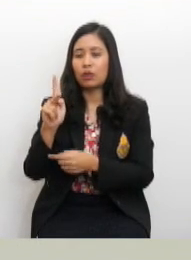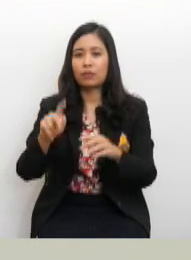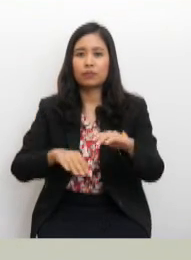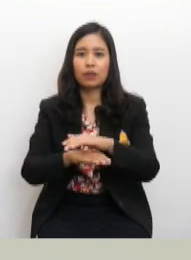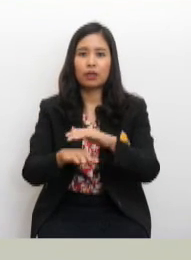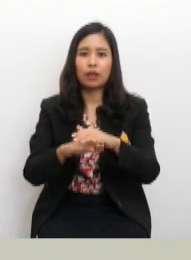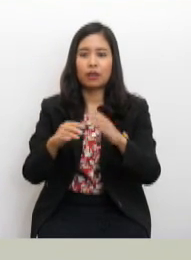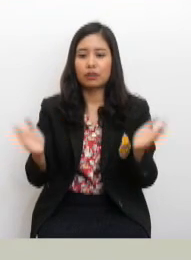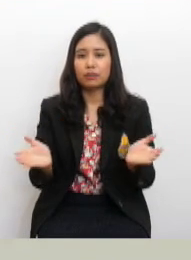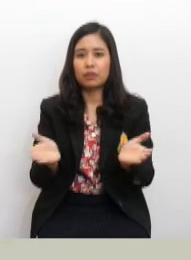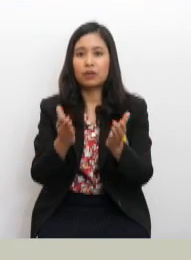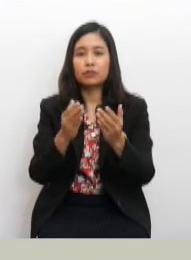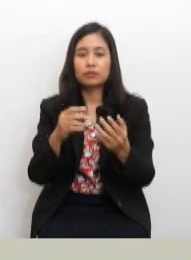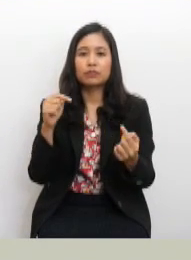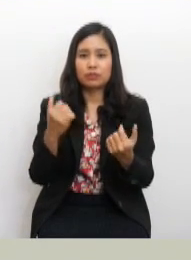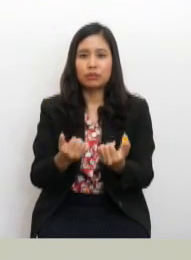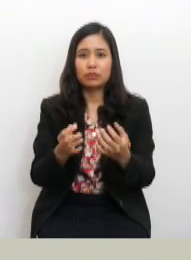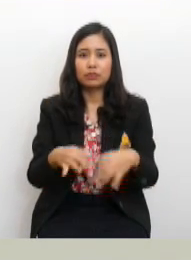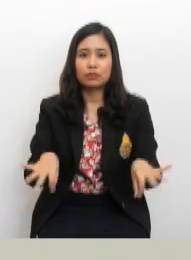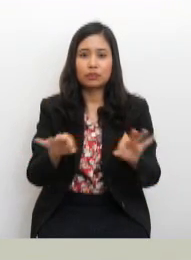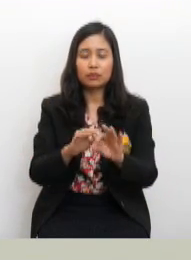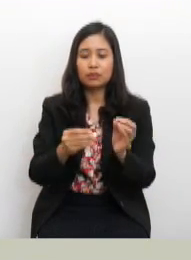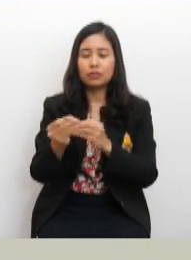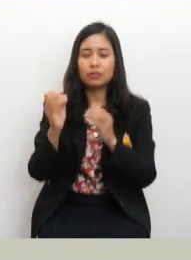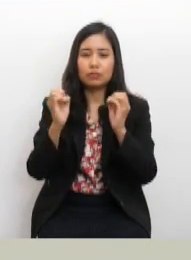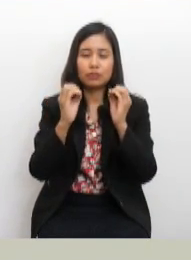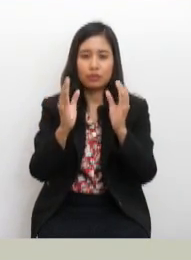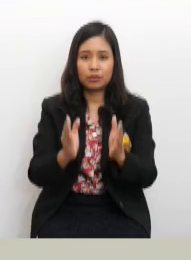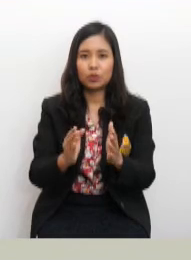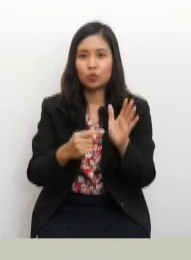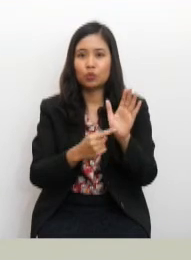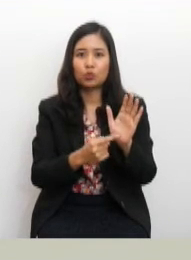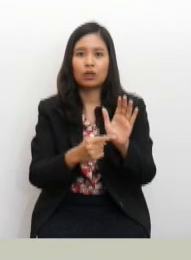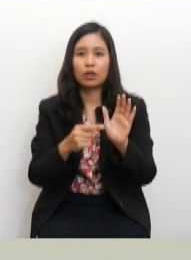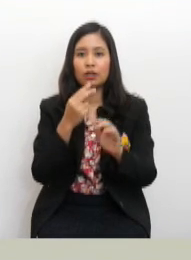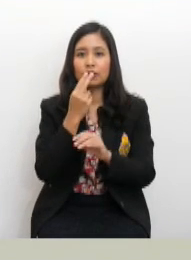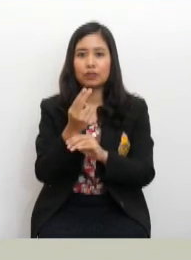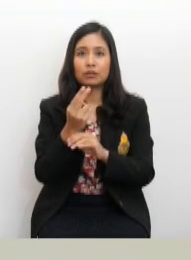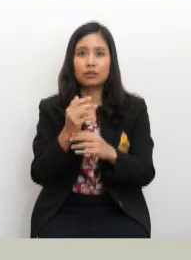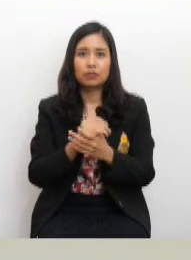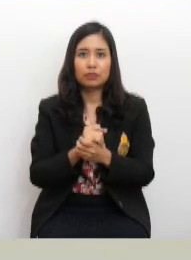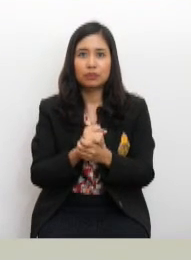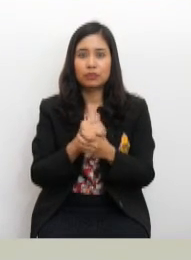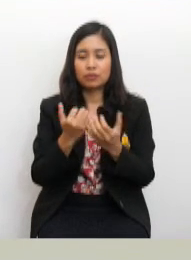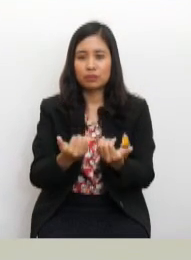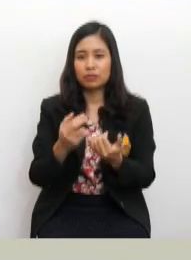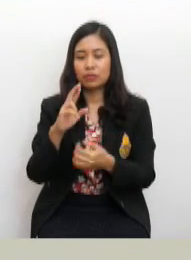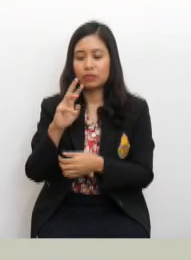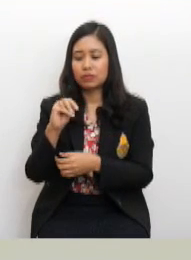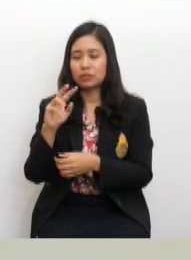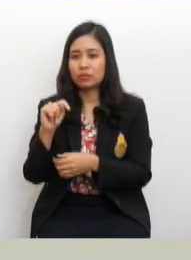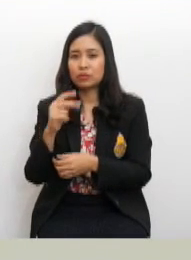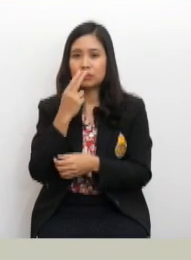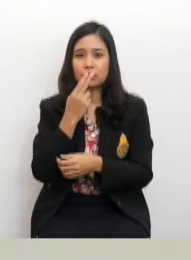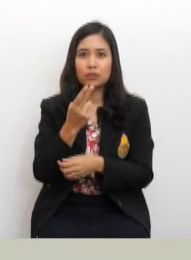เป็นอีกหนึ่งนวัตกรรมก็คิดที่ที่คุณครูได้ยินยกขึ้นมานะลงในเฟซแล้วก็รัฐมนตรีได้